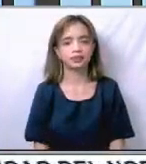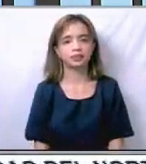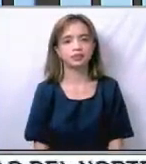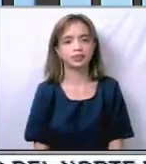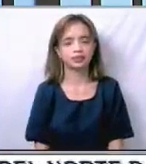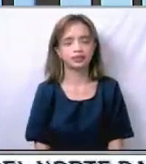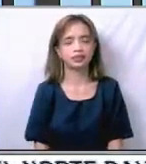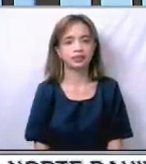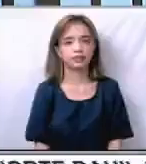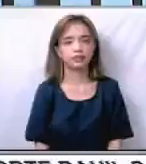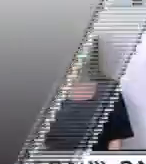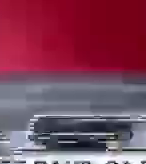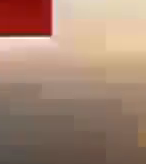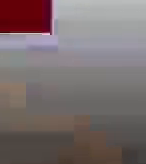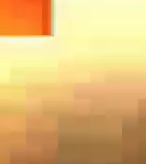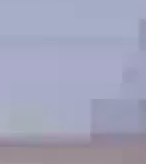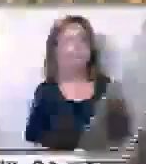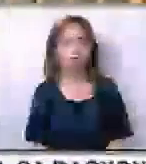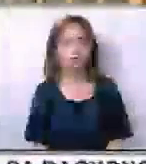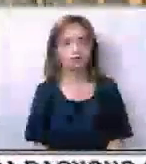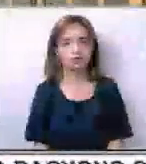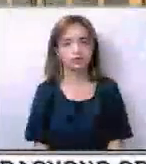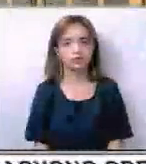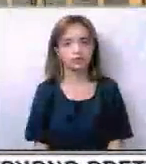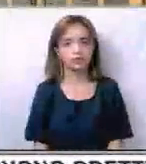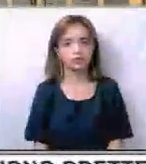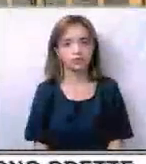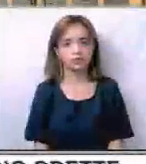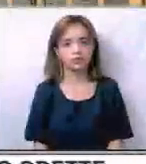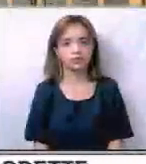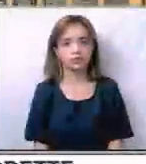live, Rise and Shine. Clazel, kamusta dyan?